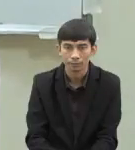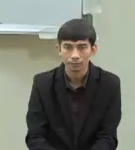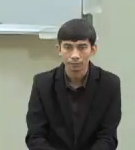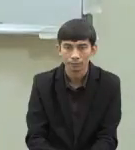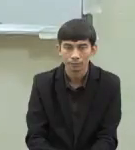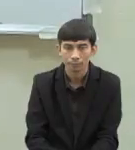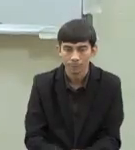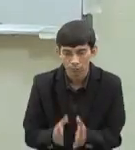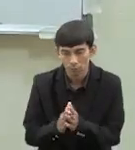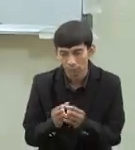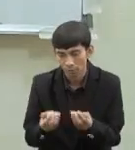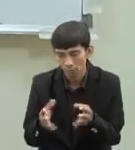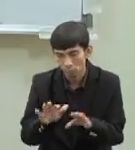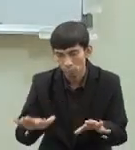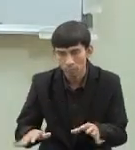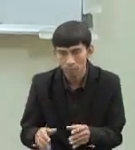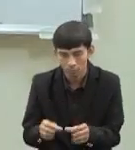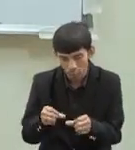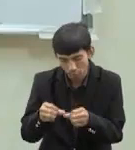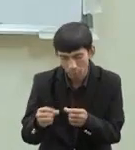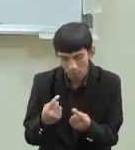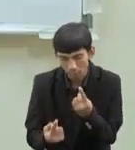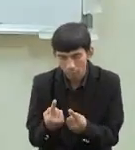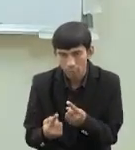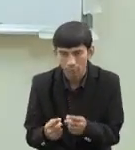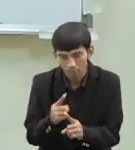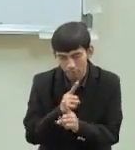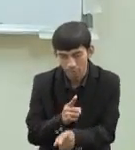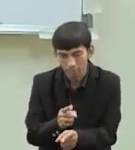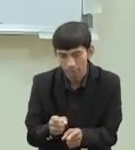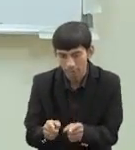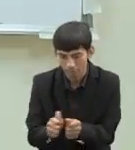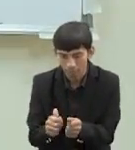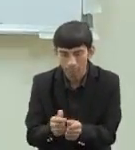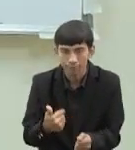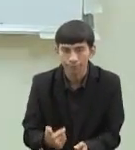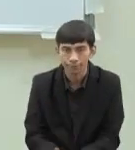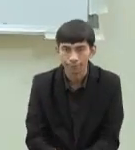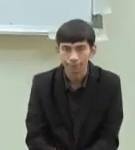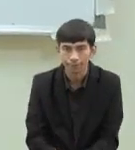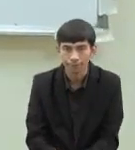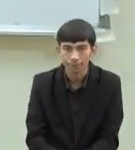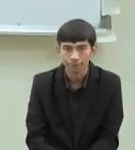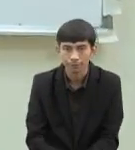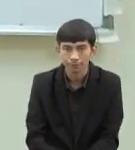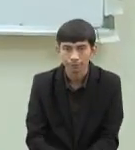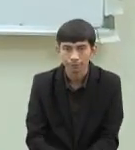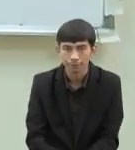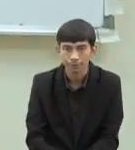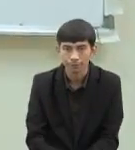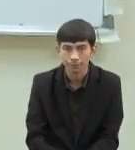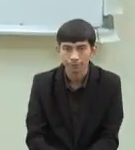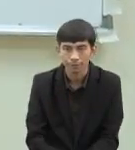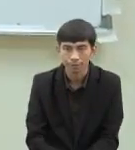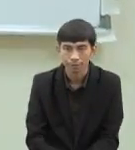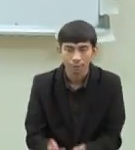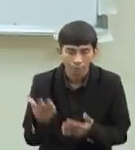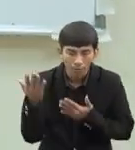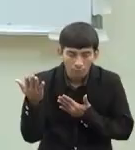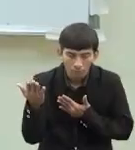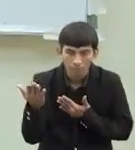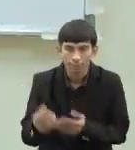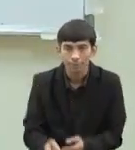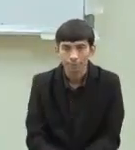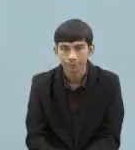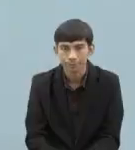Chà, ở con chăn con tình ở khả ní á. Ta bắn to, bắt tiêm tốt chụp lại cho bùi nạc cừu nè con á. Ta, tôi chụp mấy nạc cừu. Sron